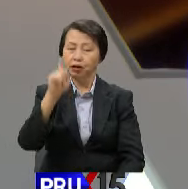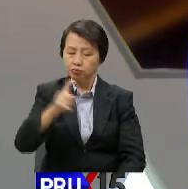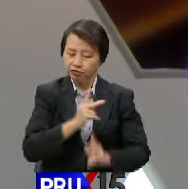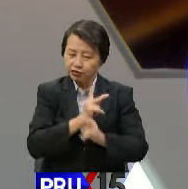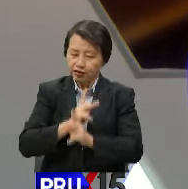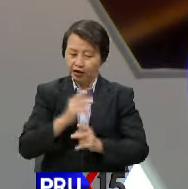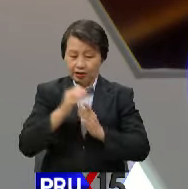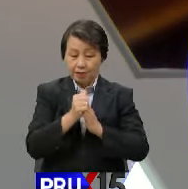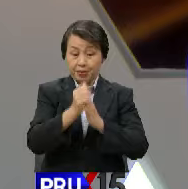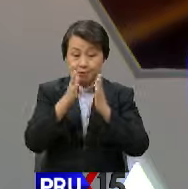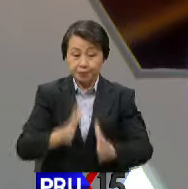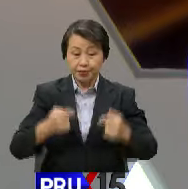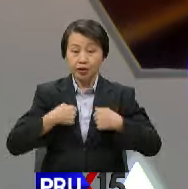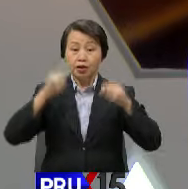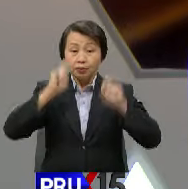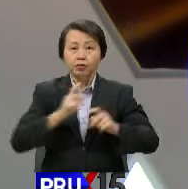segi